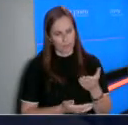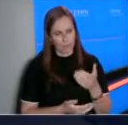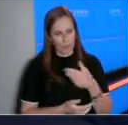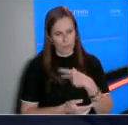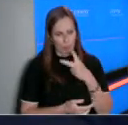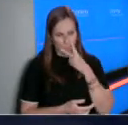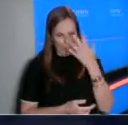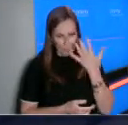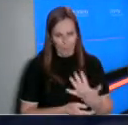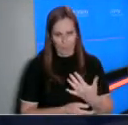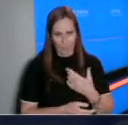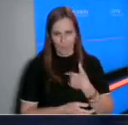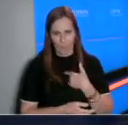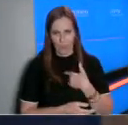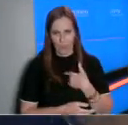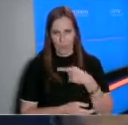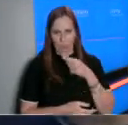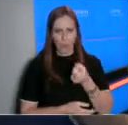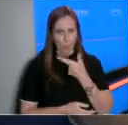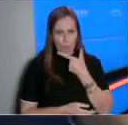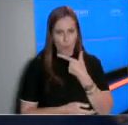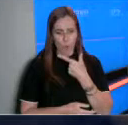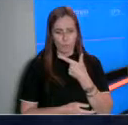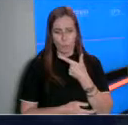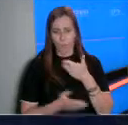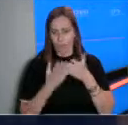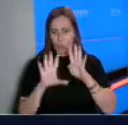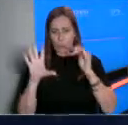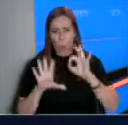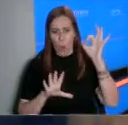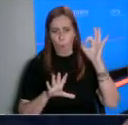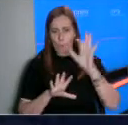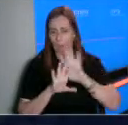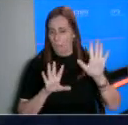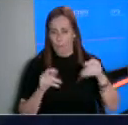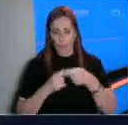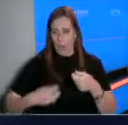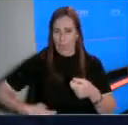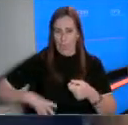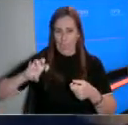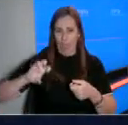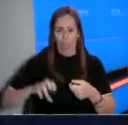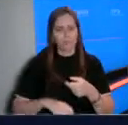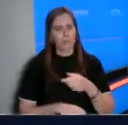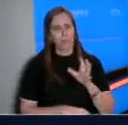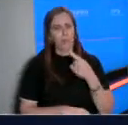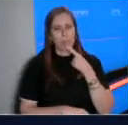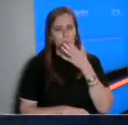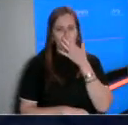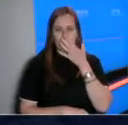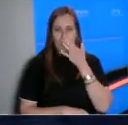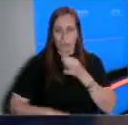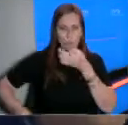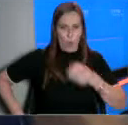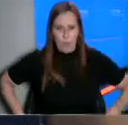אני מסתכל על המספרים ואני מגלה שהתרופות יעילות ב-90% מהזמן גם בלי קריטת התחול. עכשיו, בוא נניח, אני באמת